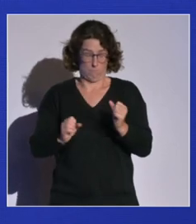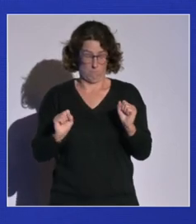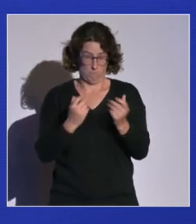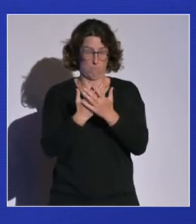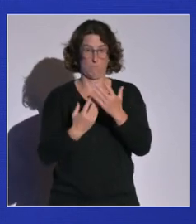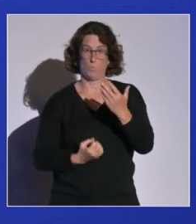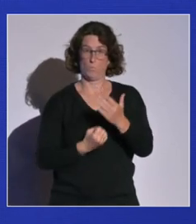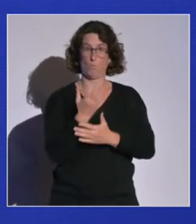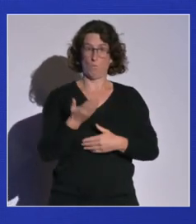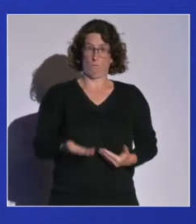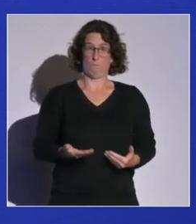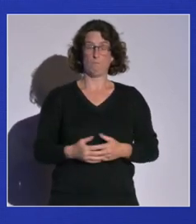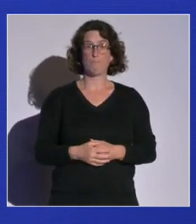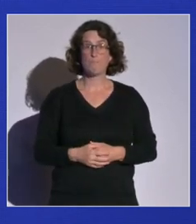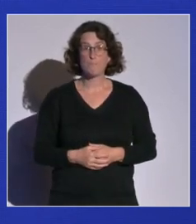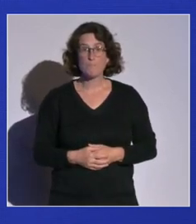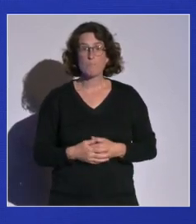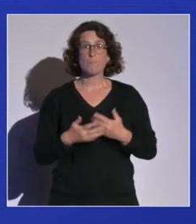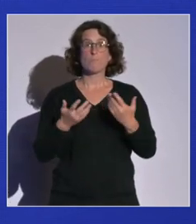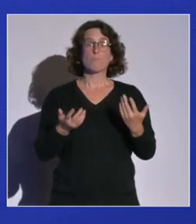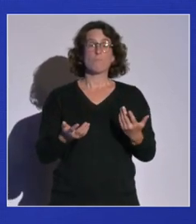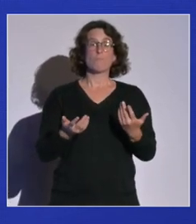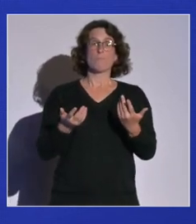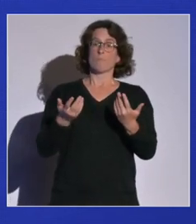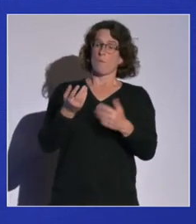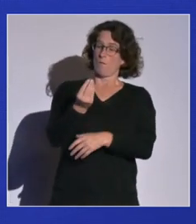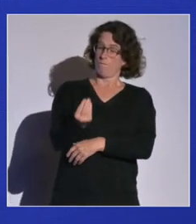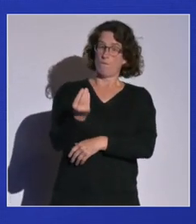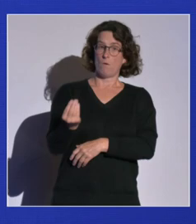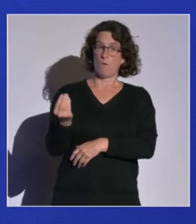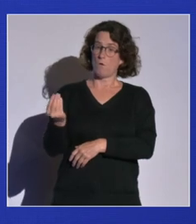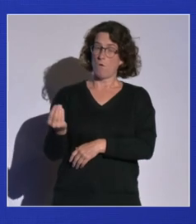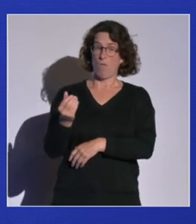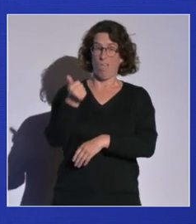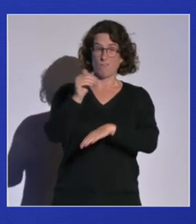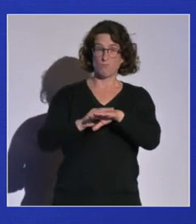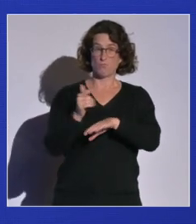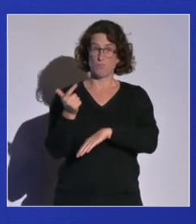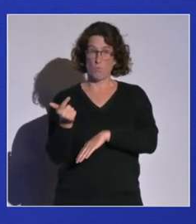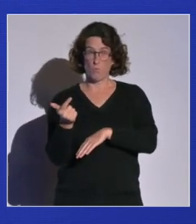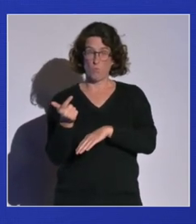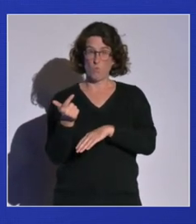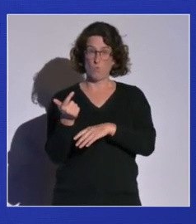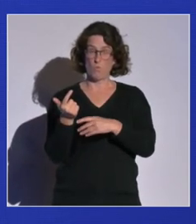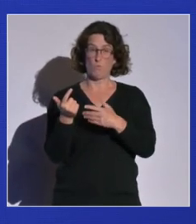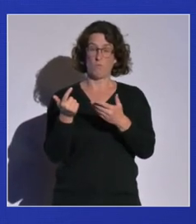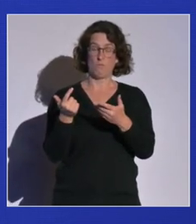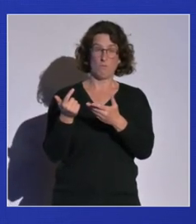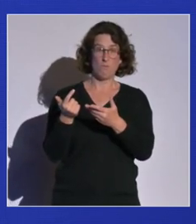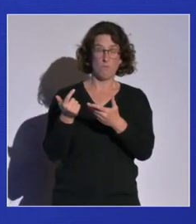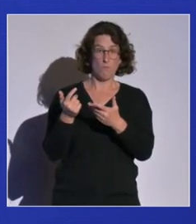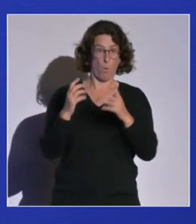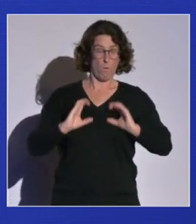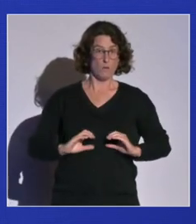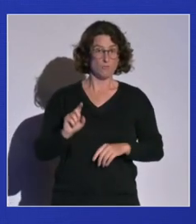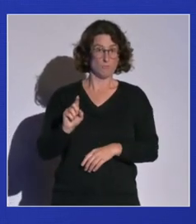qu'il y a un enfant sur deux au collège qui ne sait pas